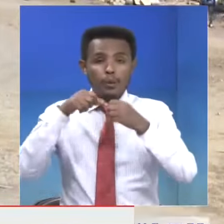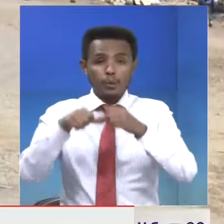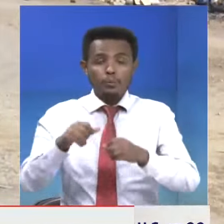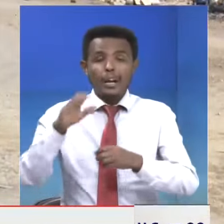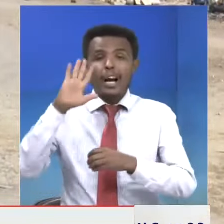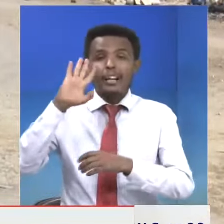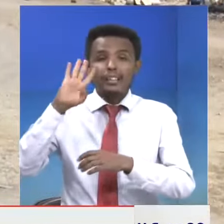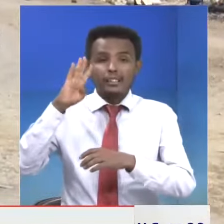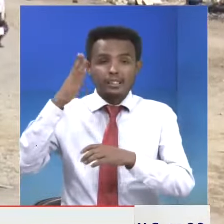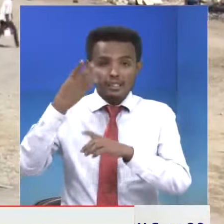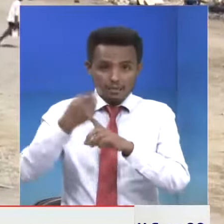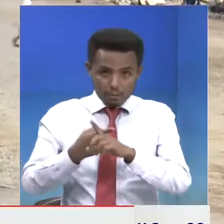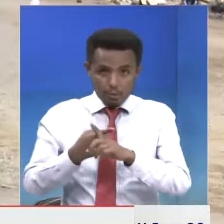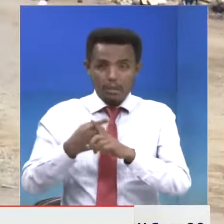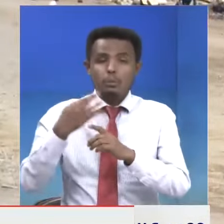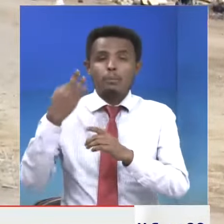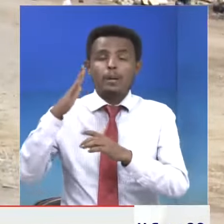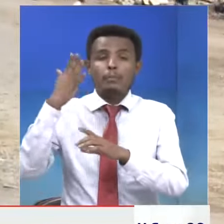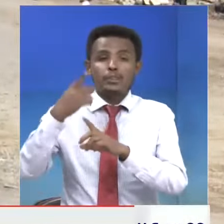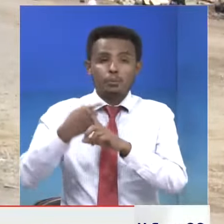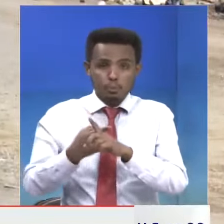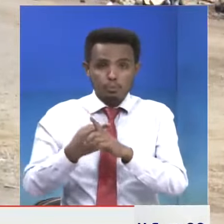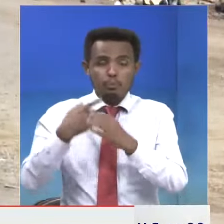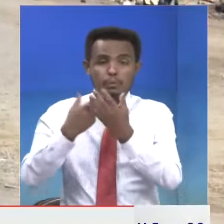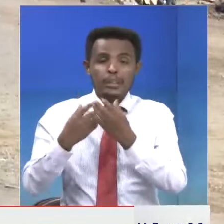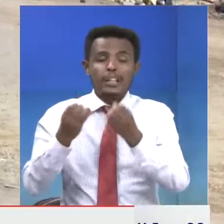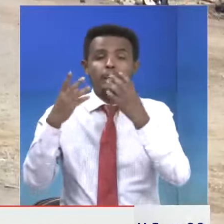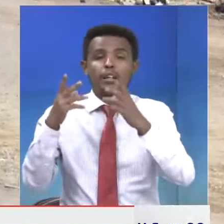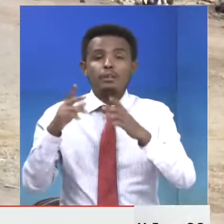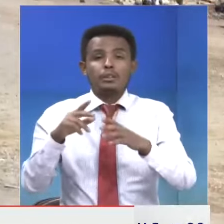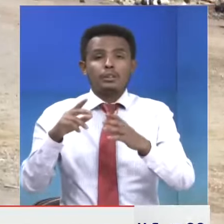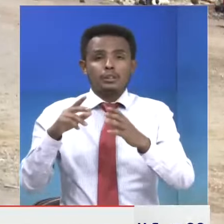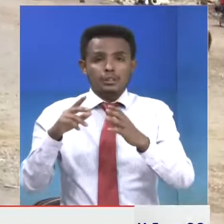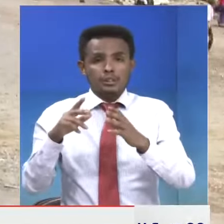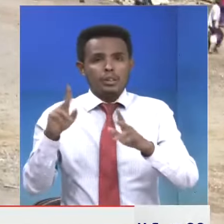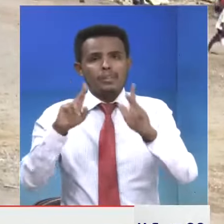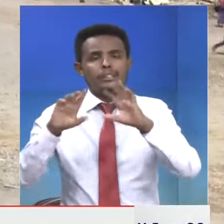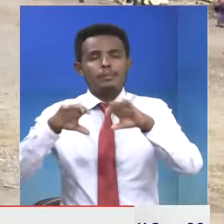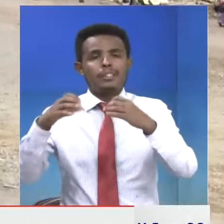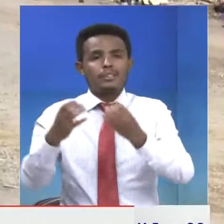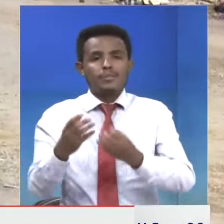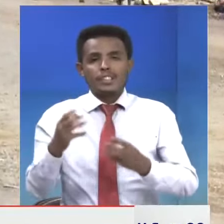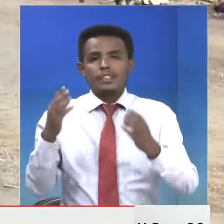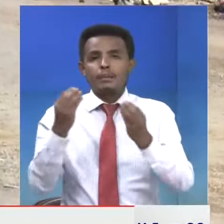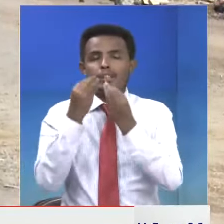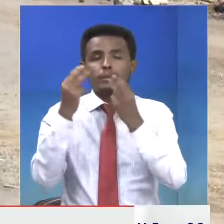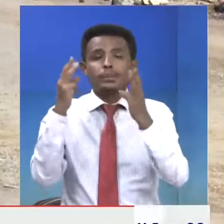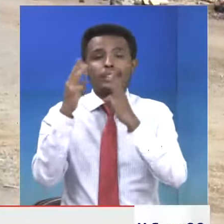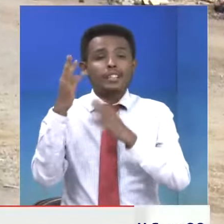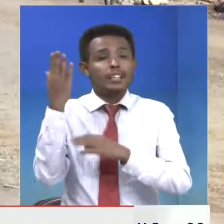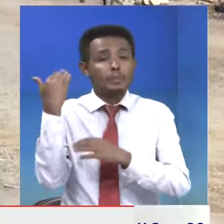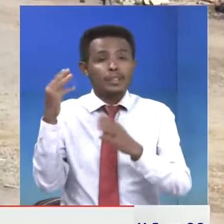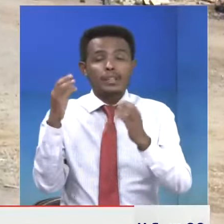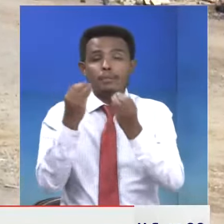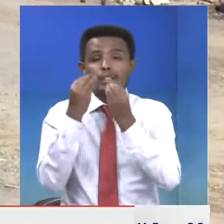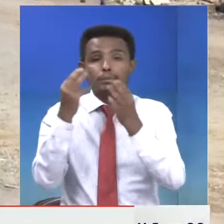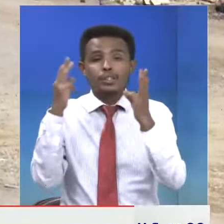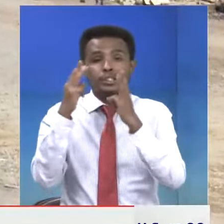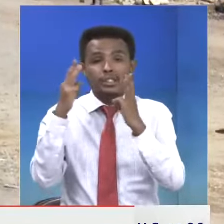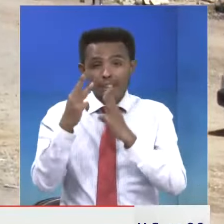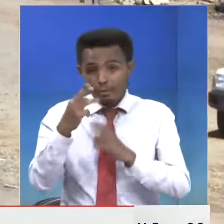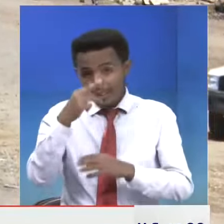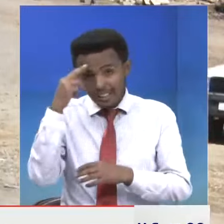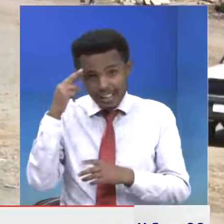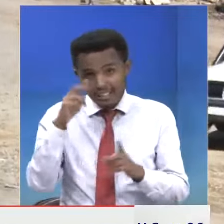አምስት ወራቶች እጅግ በጣም በርካታ ቁጥር ያለው የህብረተሰብ ክፍል እንደነገርኳችሁ የምግብ እጥረት እንደነበረበትና በምግብ እጥረት ምክንያት ደግሞ እጅግ በጣም